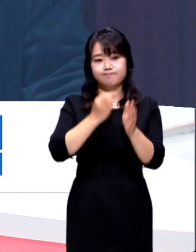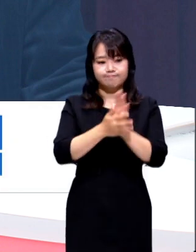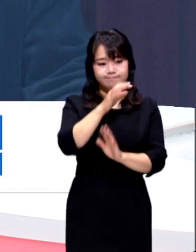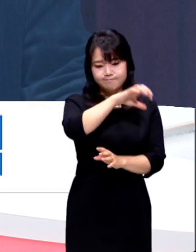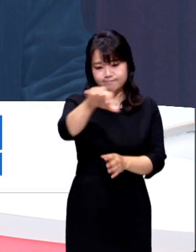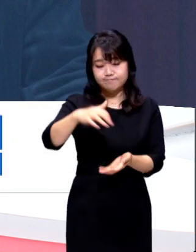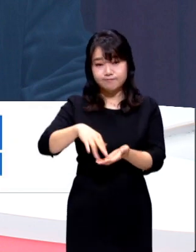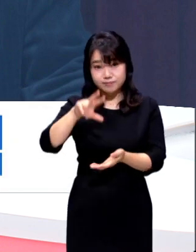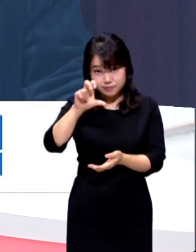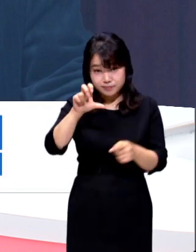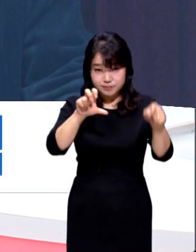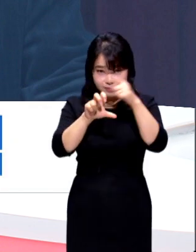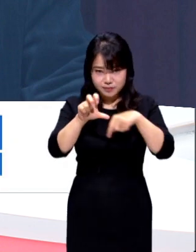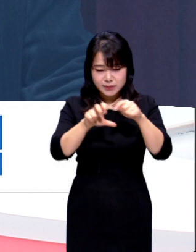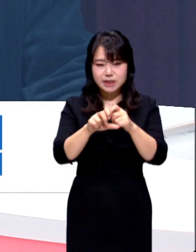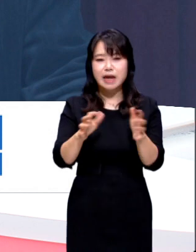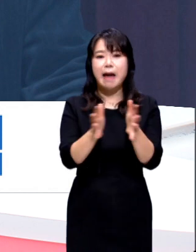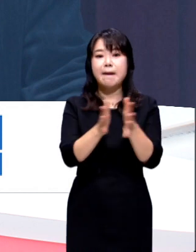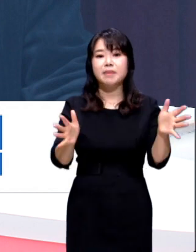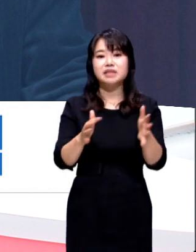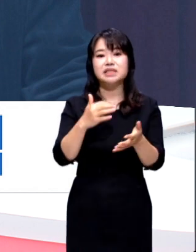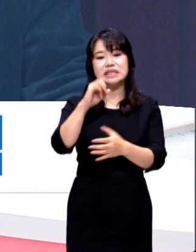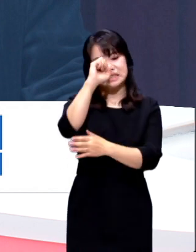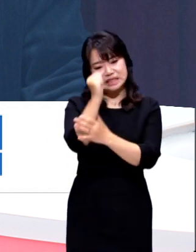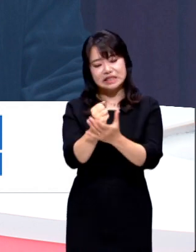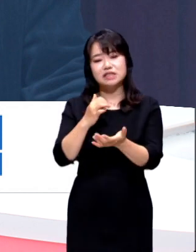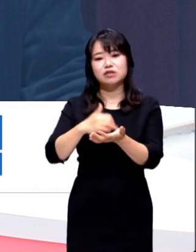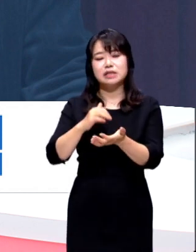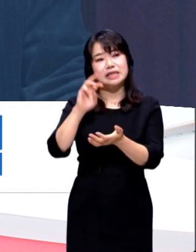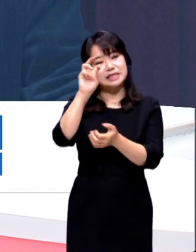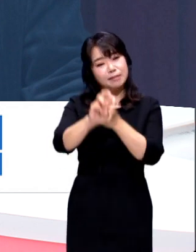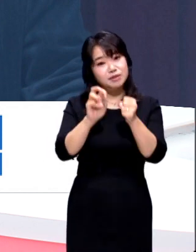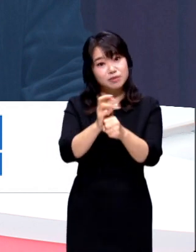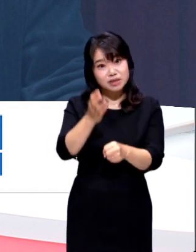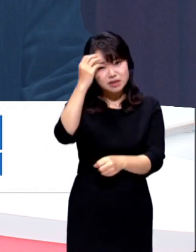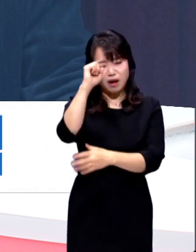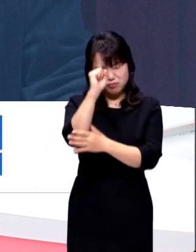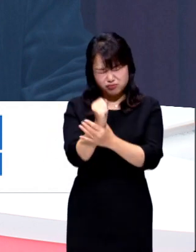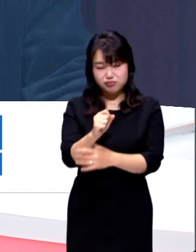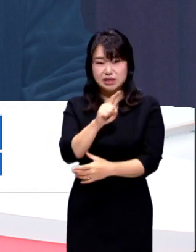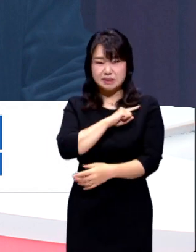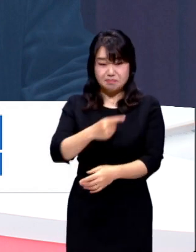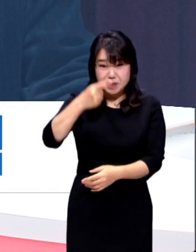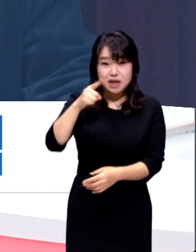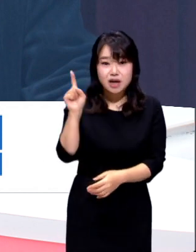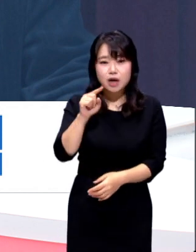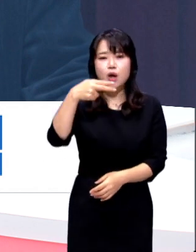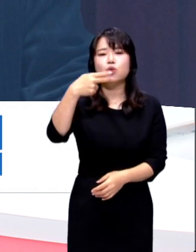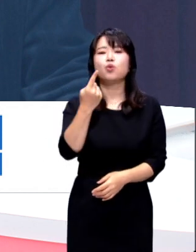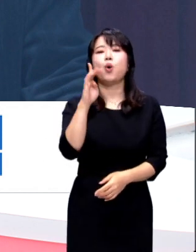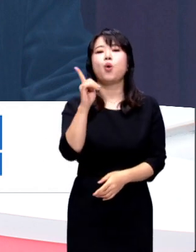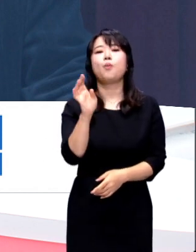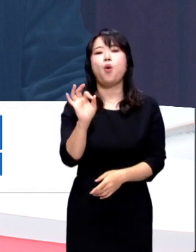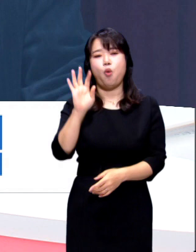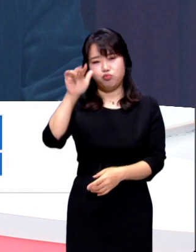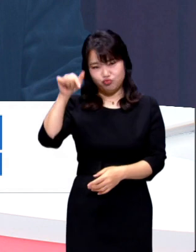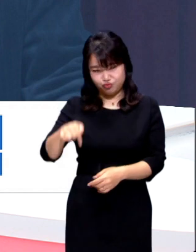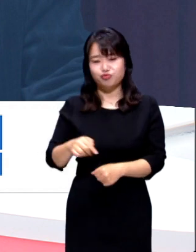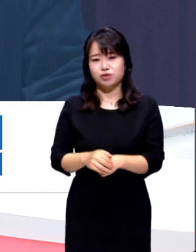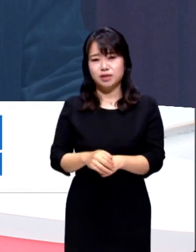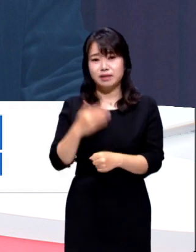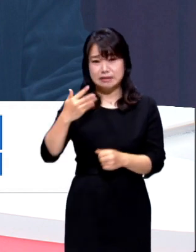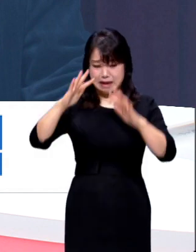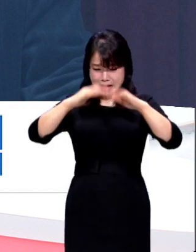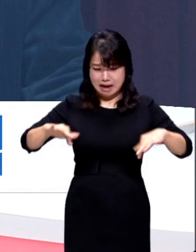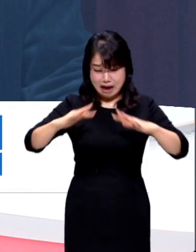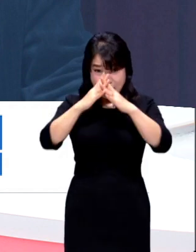가운데 30년 이상 된 아파트의 수는 도봉구가 두 번째로 많습니다. 네, 그런데 재건축의 경우 이 추진 과정이